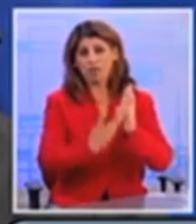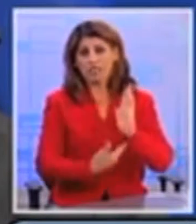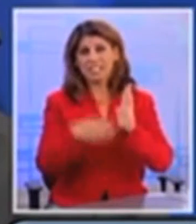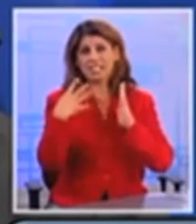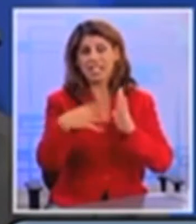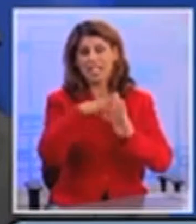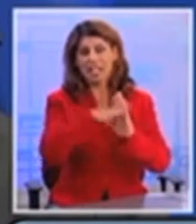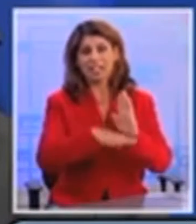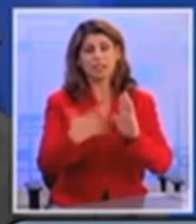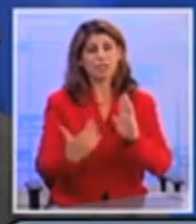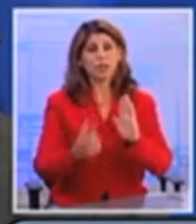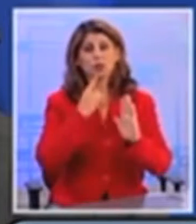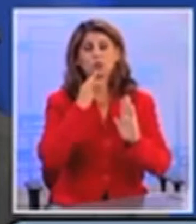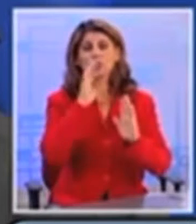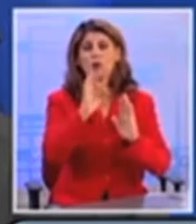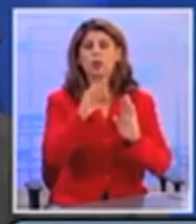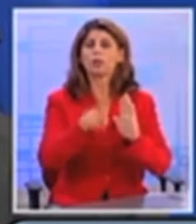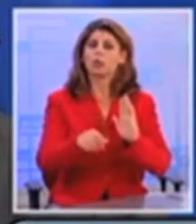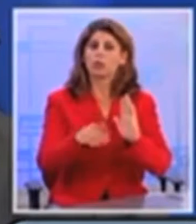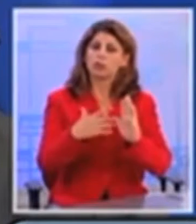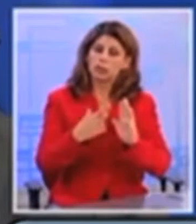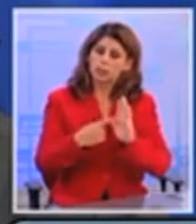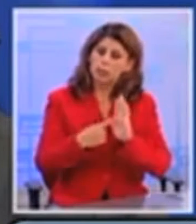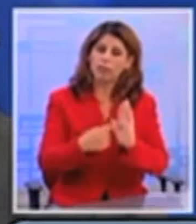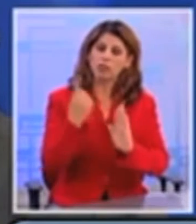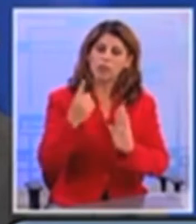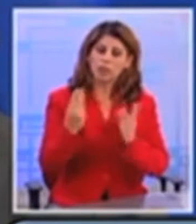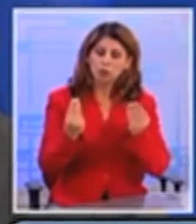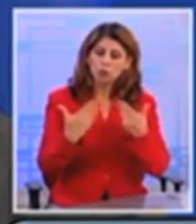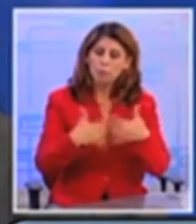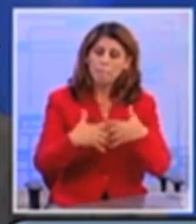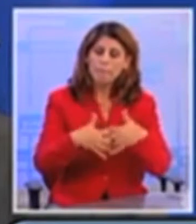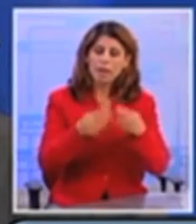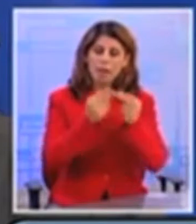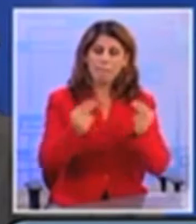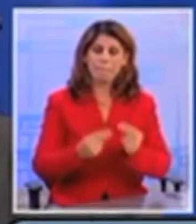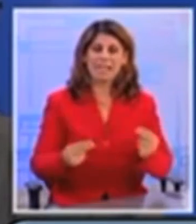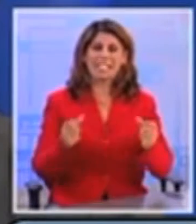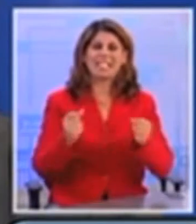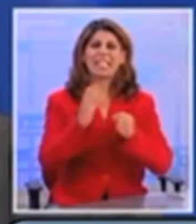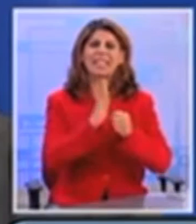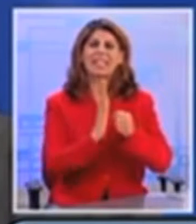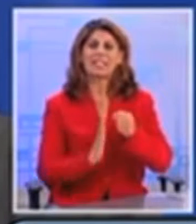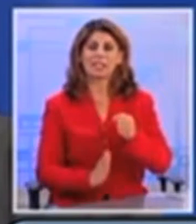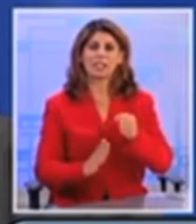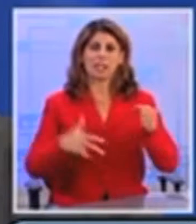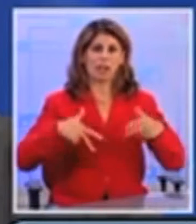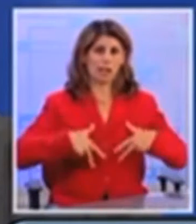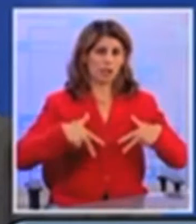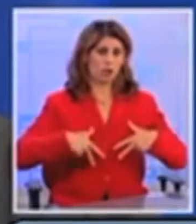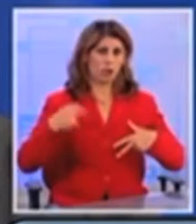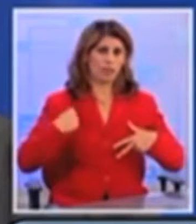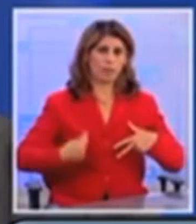résolution des crises de dette souveraine, 9 principes qui vont être